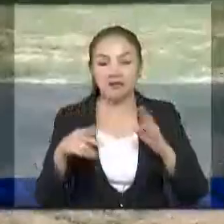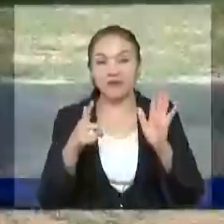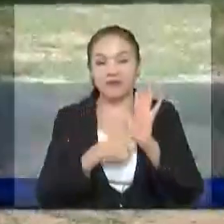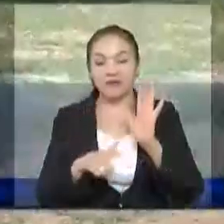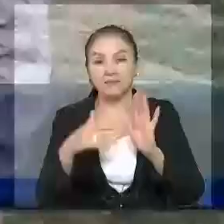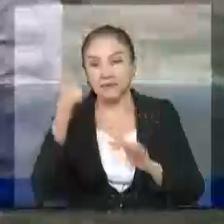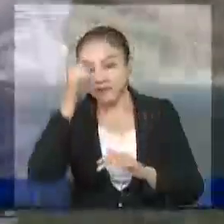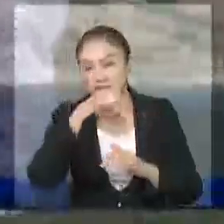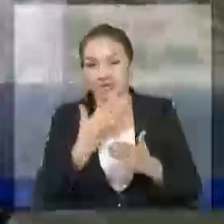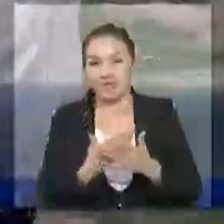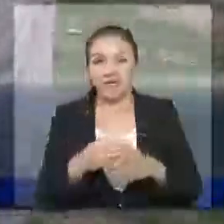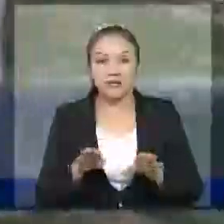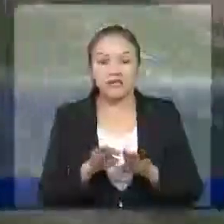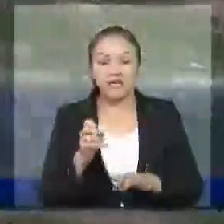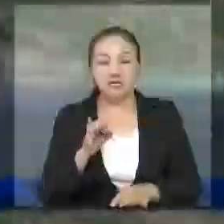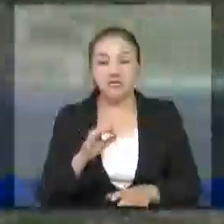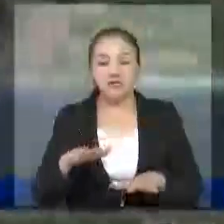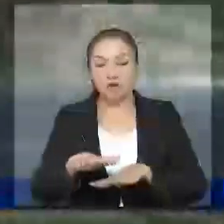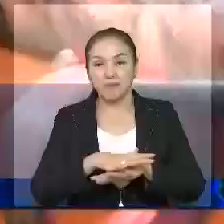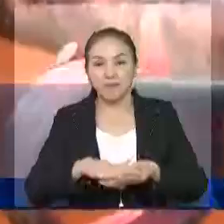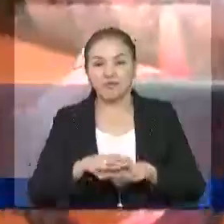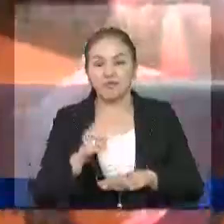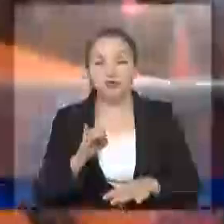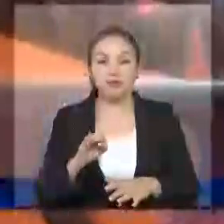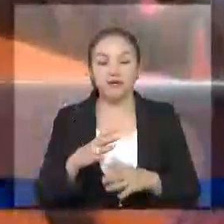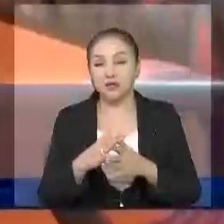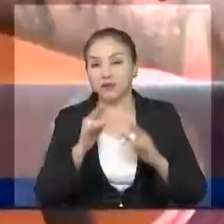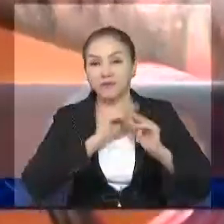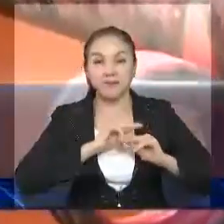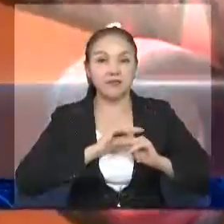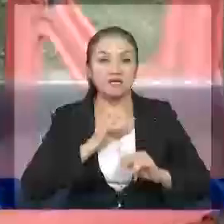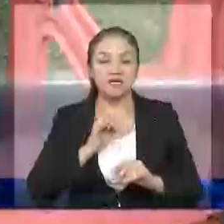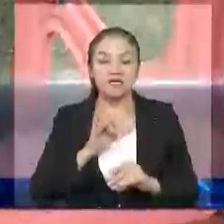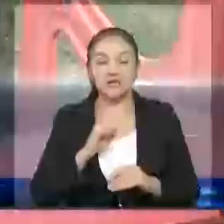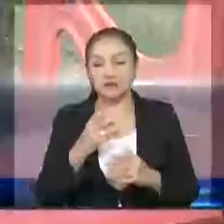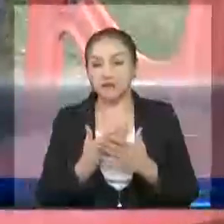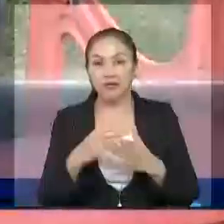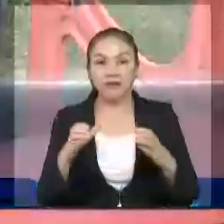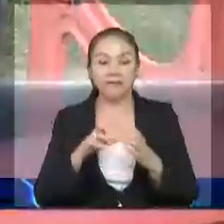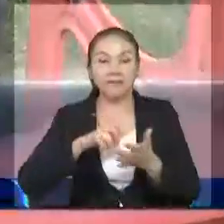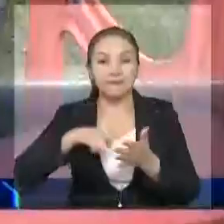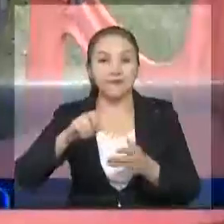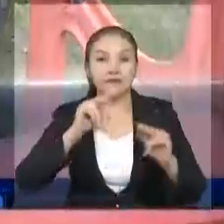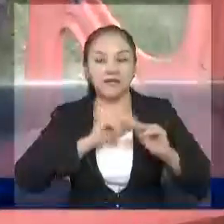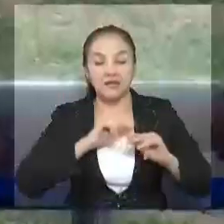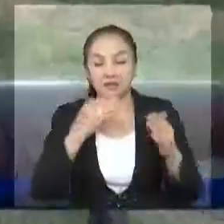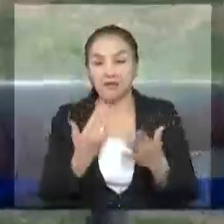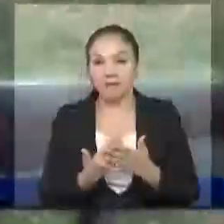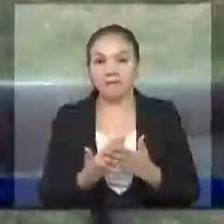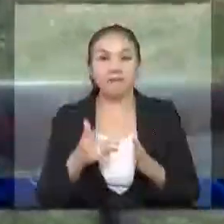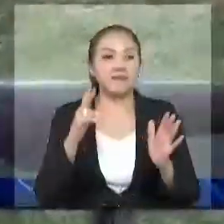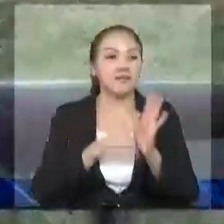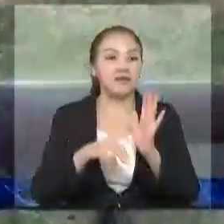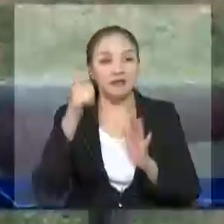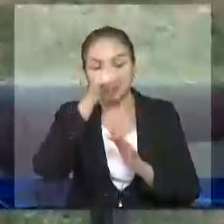70-ші жылдардың ортасында сол Ленин ауданындағы Чапаев колхозында селекционер, комсомол комитетінің хатшысы қызметін атқарады. Ал